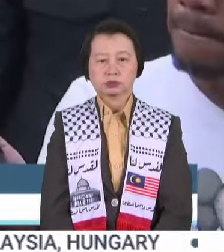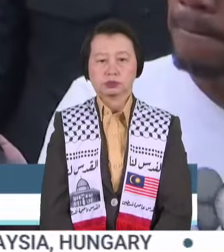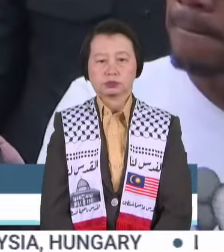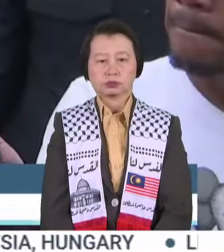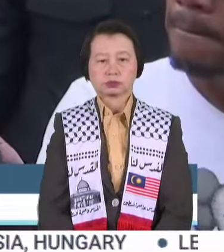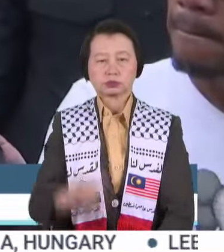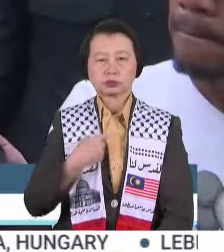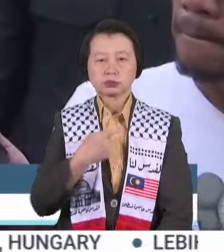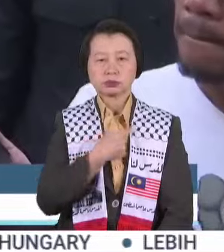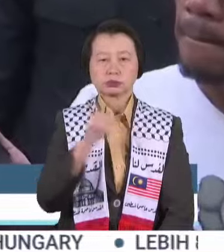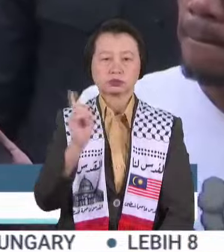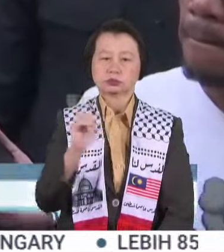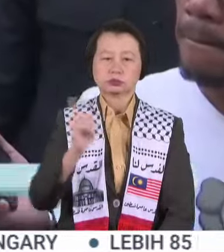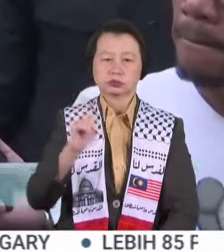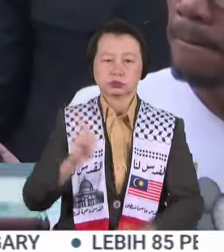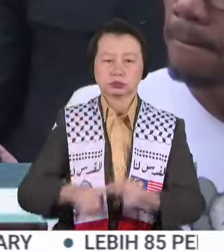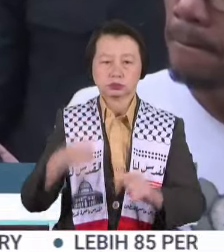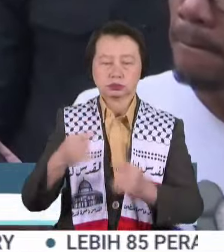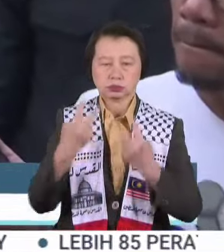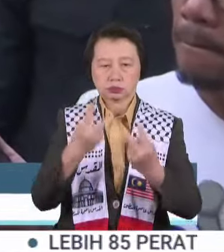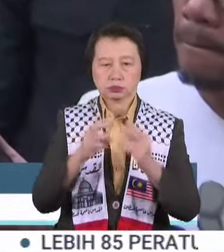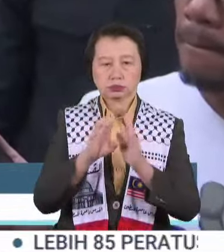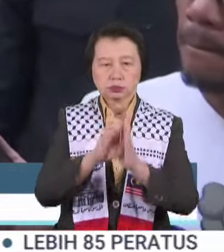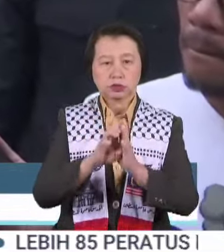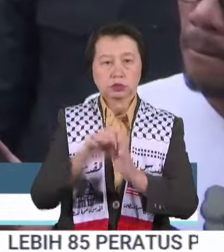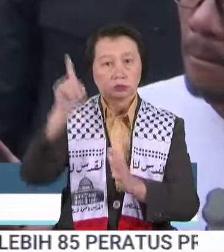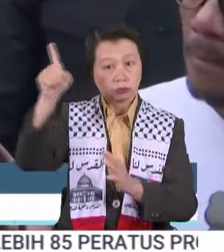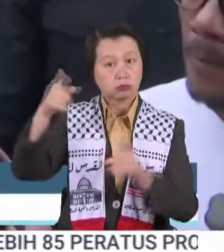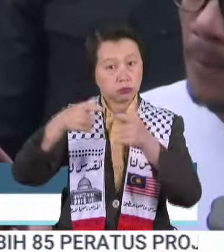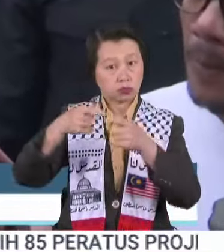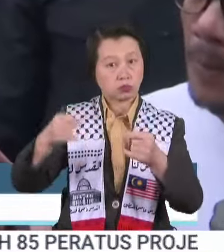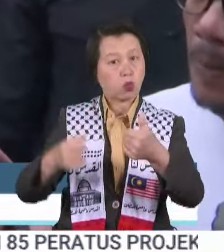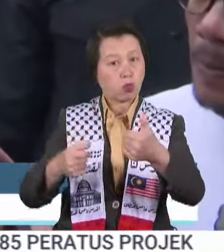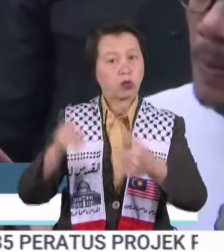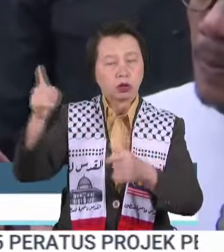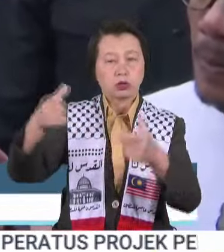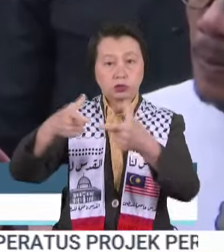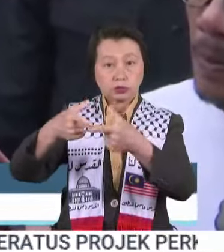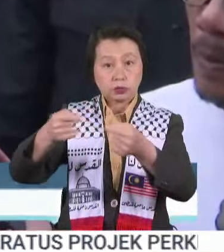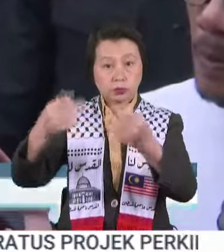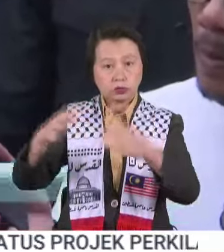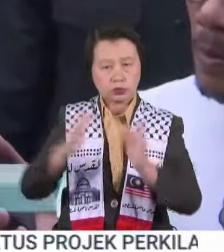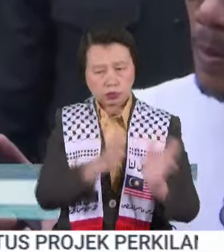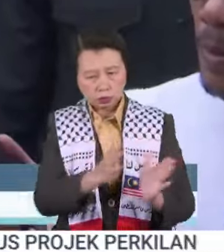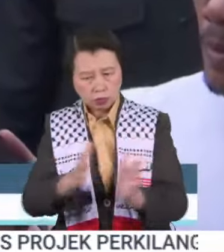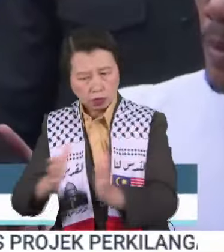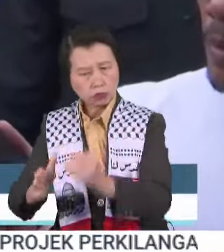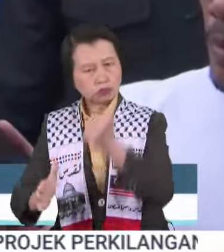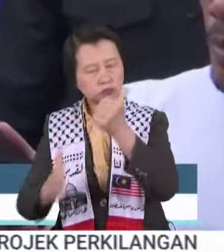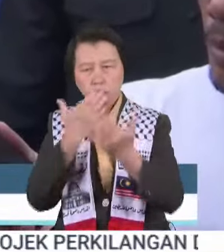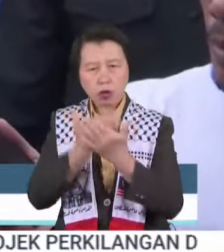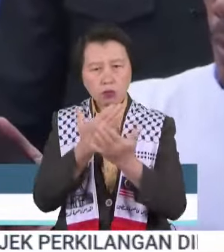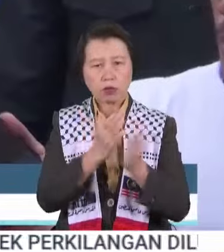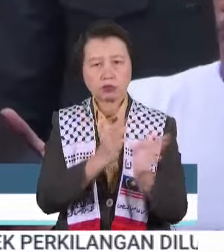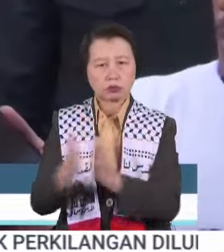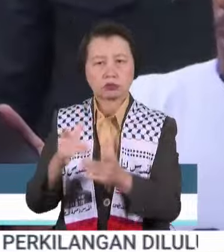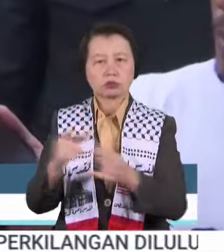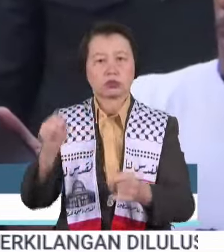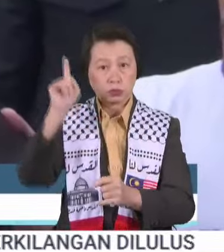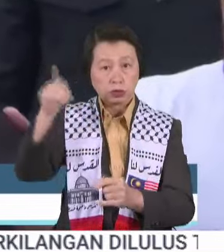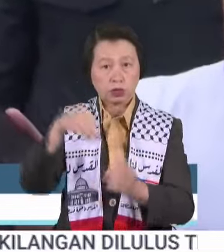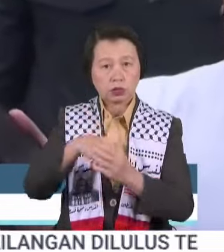Kita tidak boleh lagi bergantung. Kita melihat contoh macam mana di Jepun. Ya. Mereka telah membuat perancangan yang begitu teliti sekali